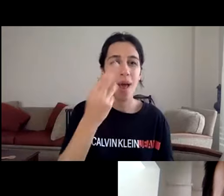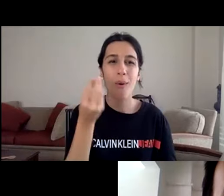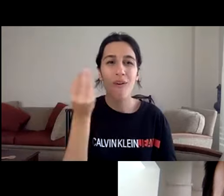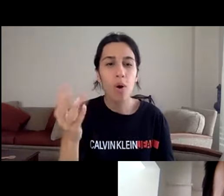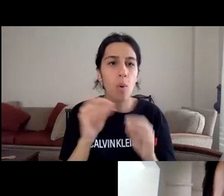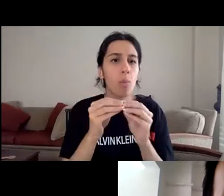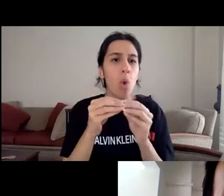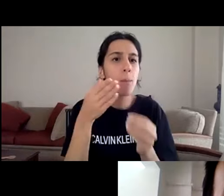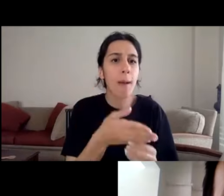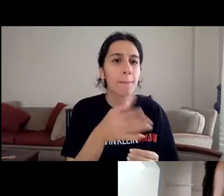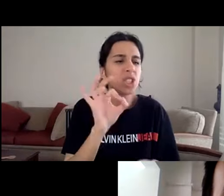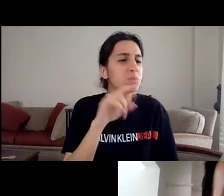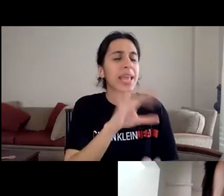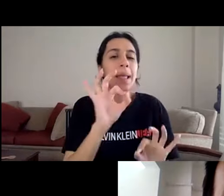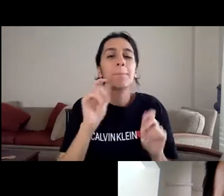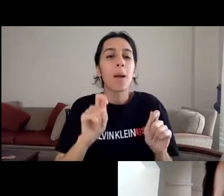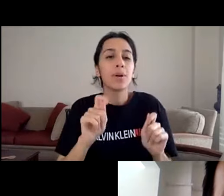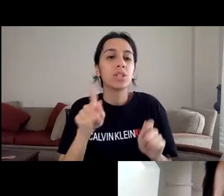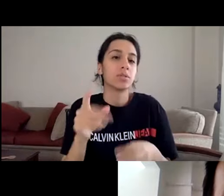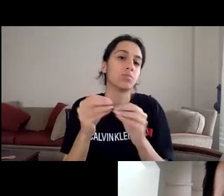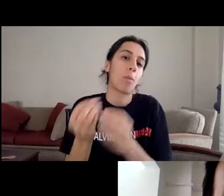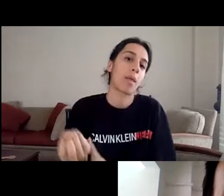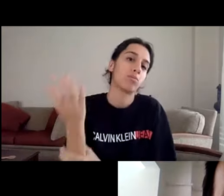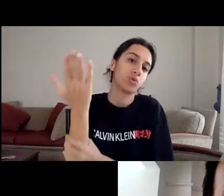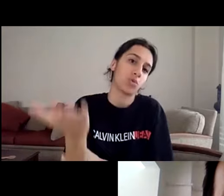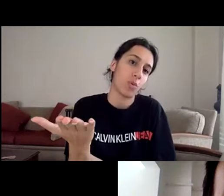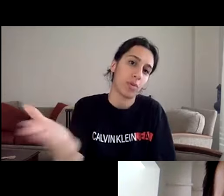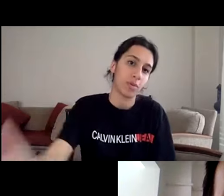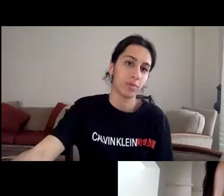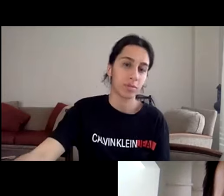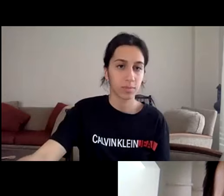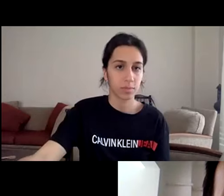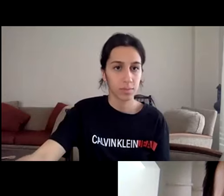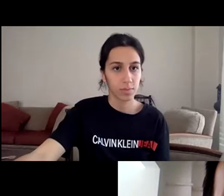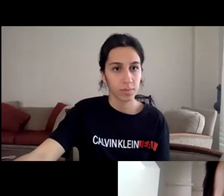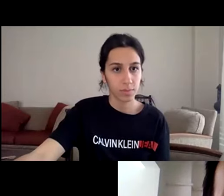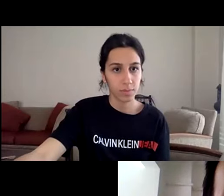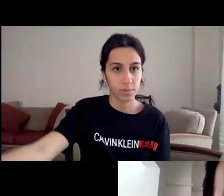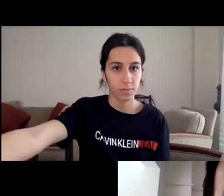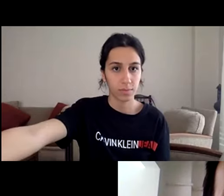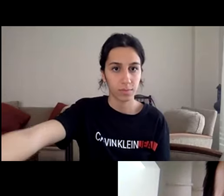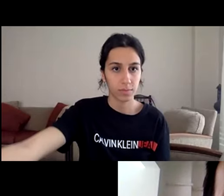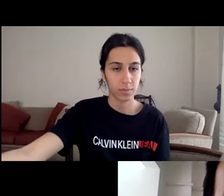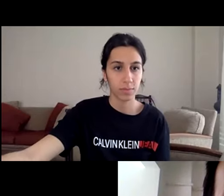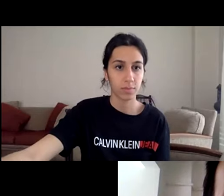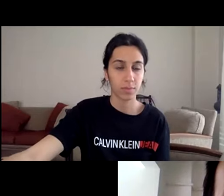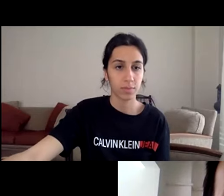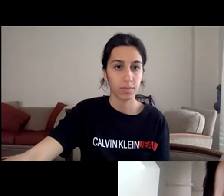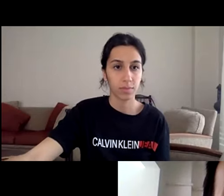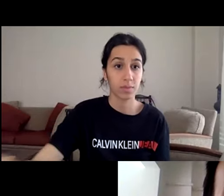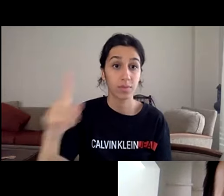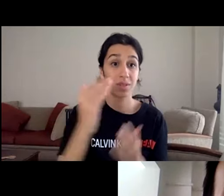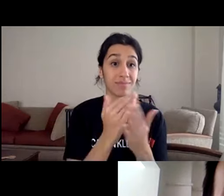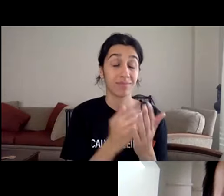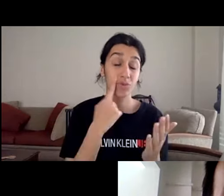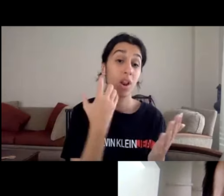oluyor. Hocam kim yapacak şimdi bunu içeride? Bizim yazılımcılar erişilebilirlik bilmiyorlar diyor. O tarafla mesela müfredata derhal bunların